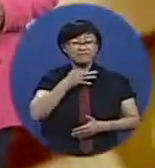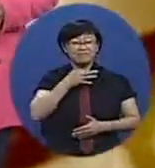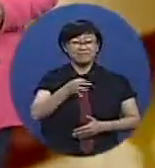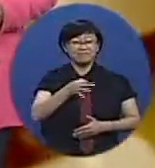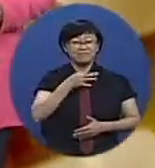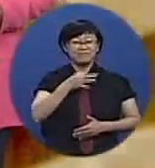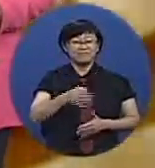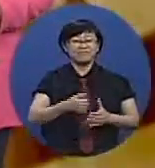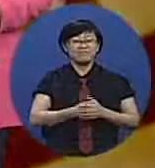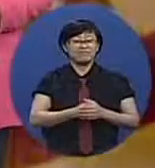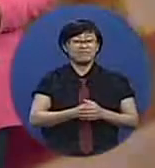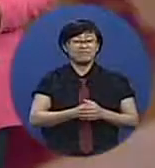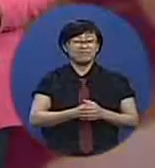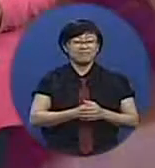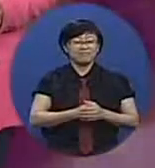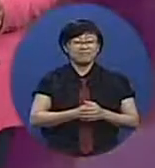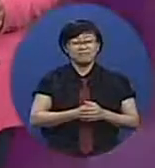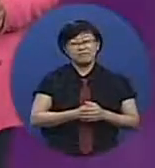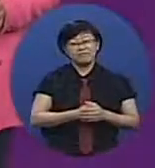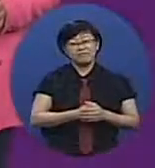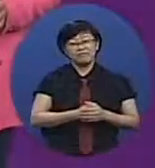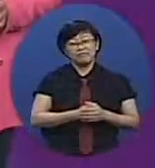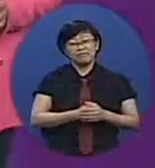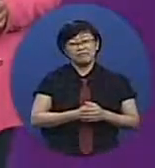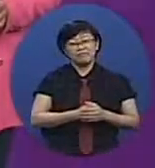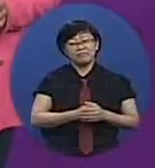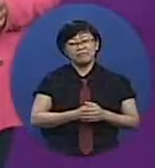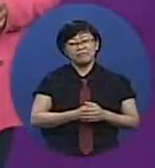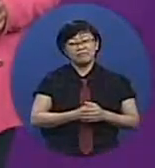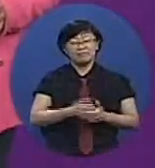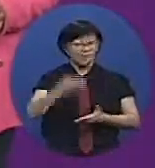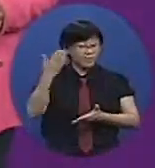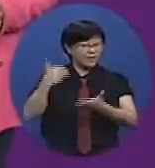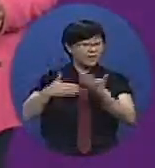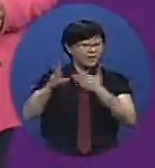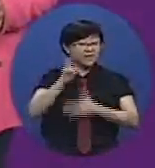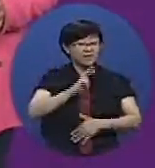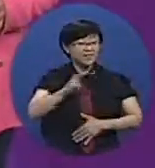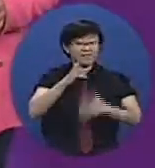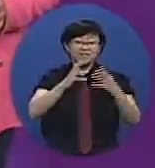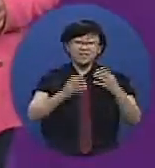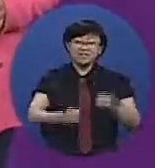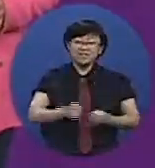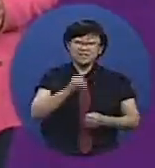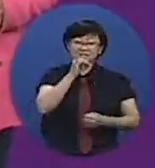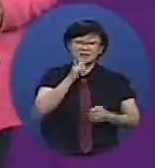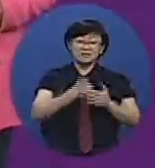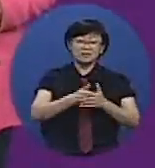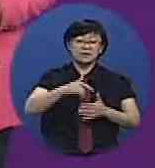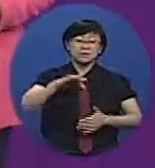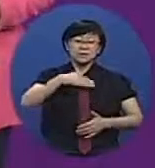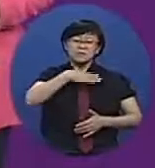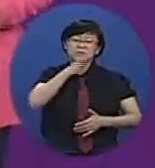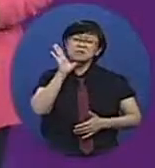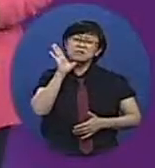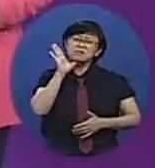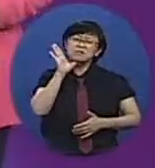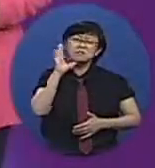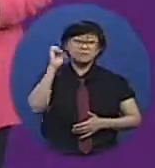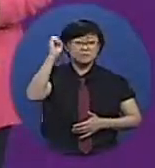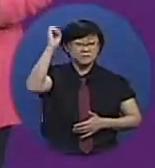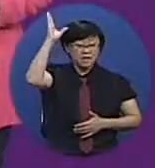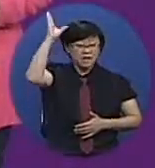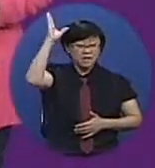하시길래 급작스 네. 해놓으라고. 네. 그, 저기, 옛날 노래는 많이 알았었는데, 이제 나이 먹다 보니까 자꾸 다